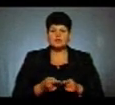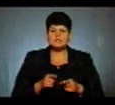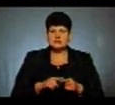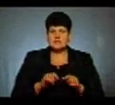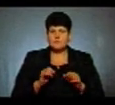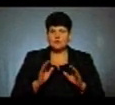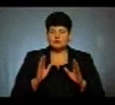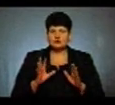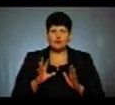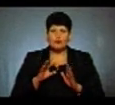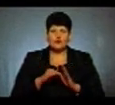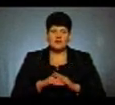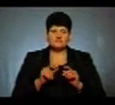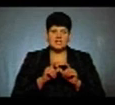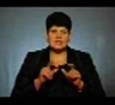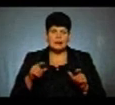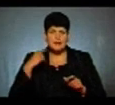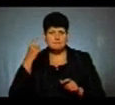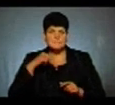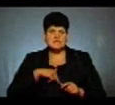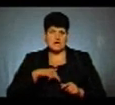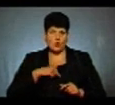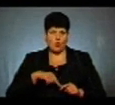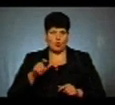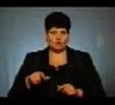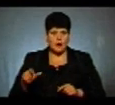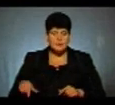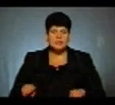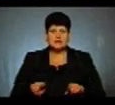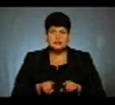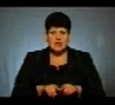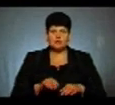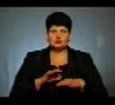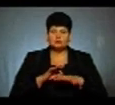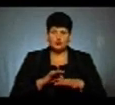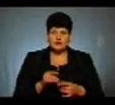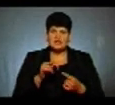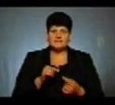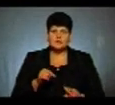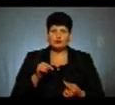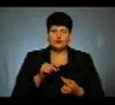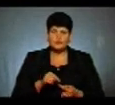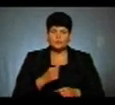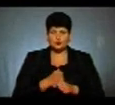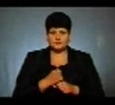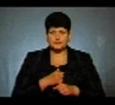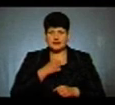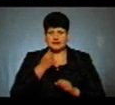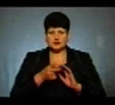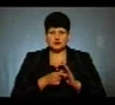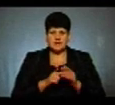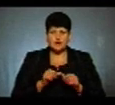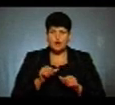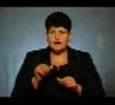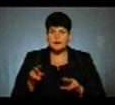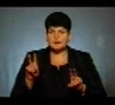бути впроваджений і шкільними психологами, які також проводять відповідну роботу із старшокласниками, і окремі